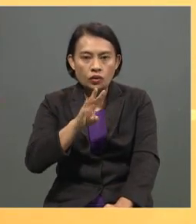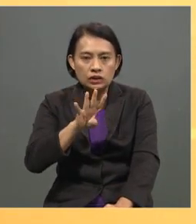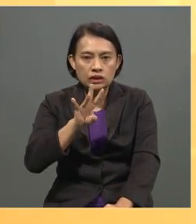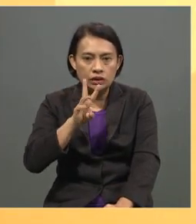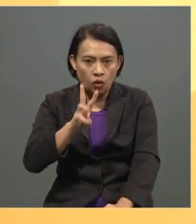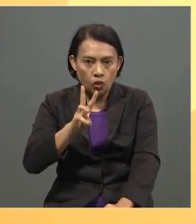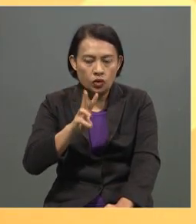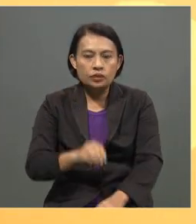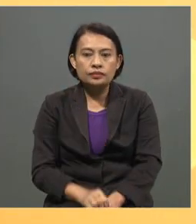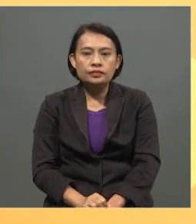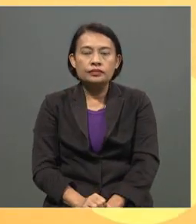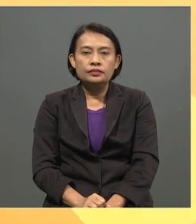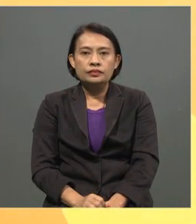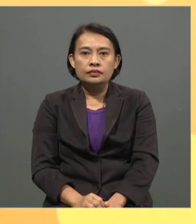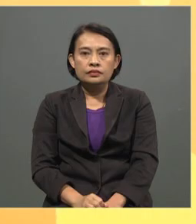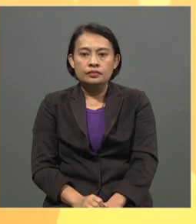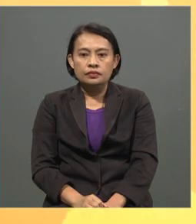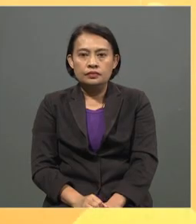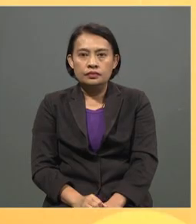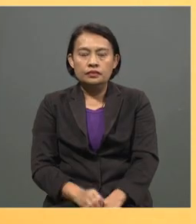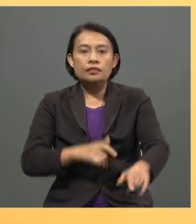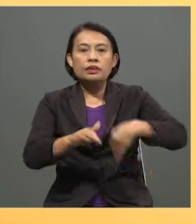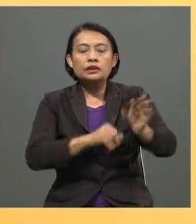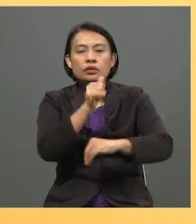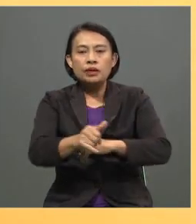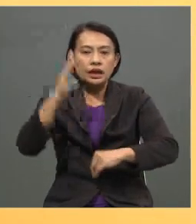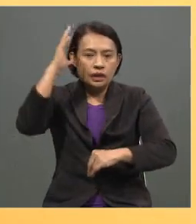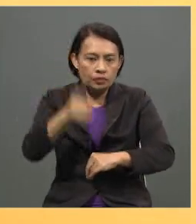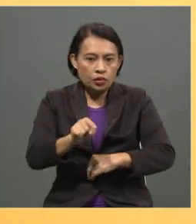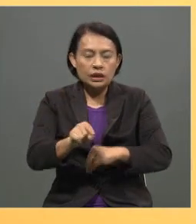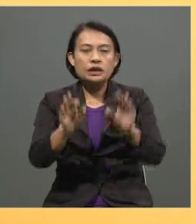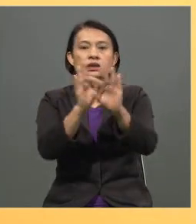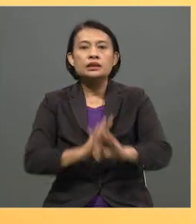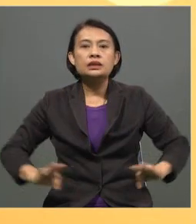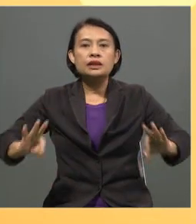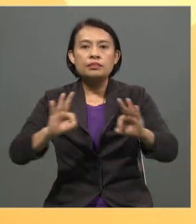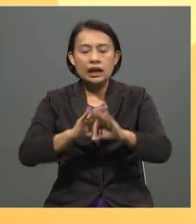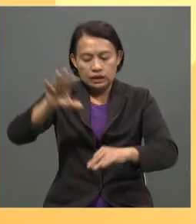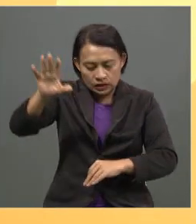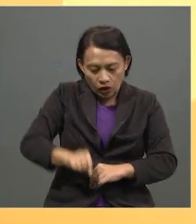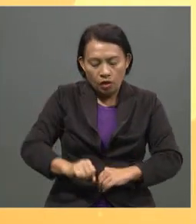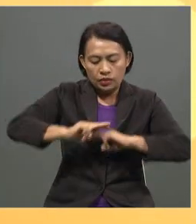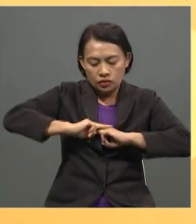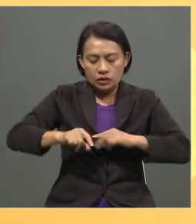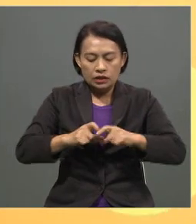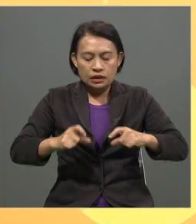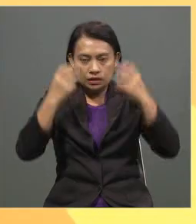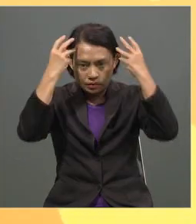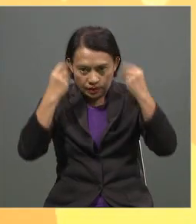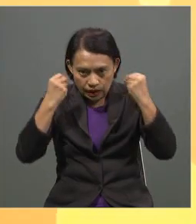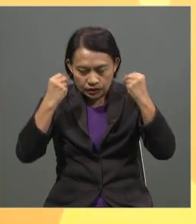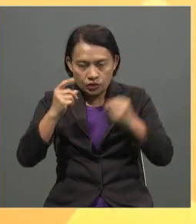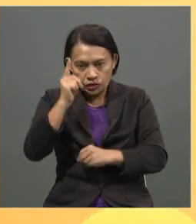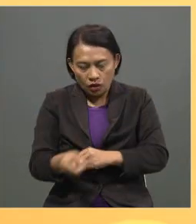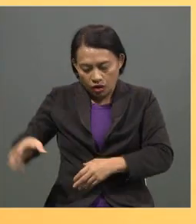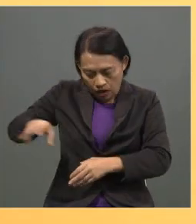และสำหรับพี่น้องประชาชนนะครับที่จะเดินทางมาในวันพรุ่งนี้นะครับสิ่งสำคัญที่เตรียมติดตัวมาเลยนะครับก็มีบัตรประชาชนนะหรือบัตรแสดง